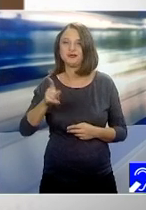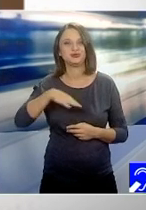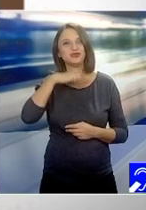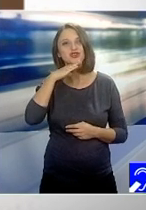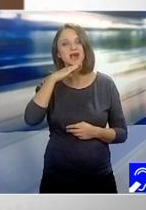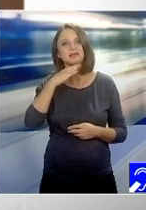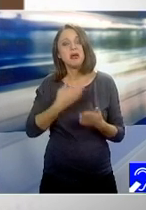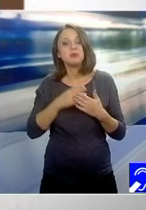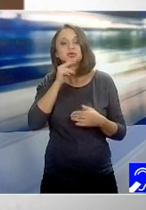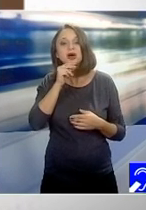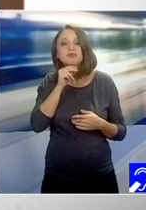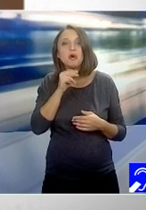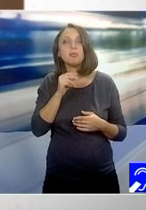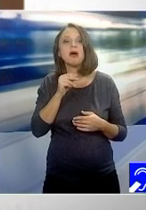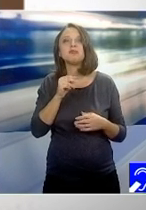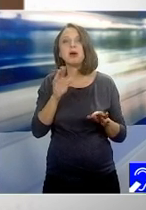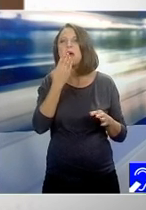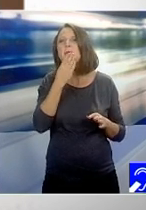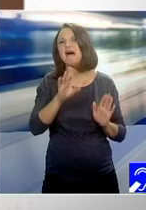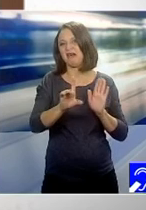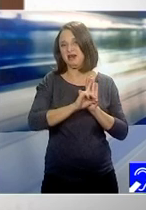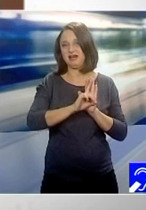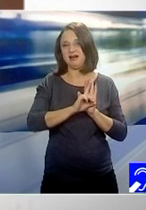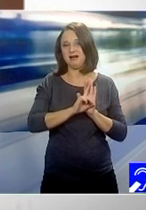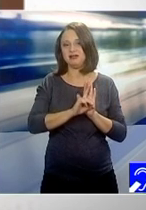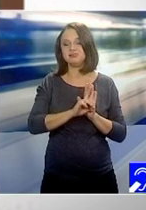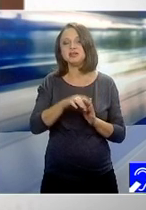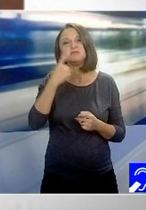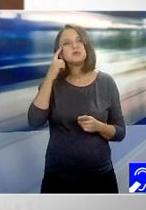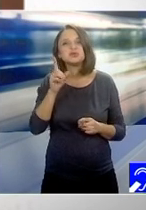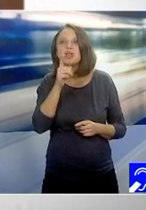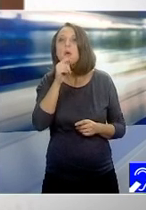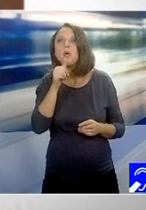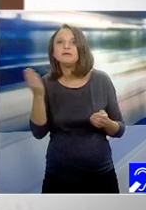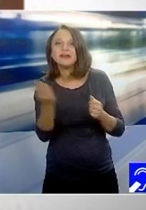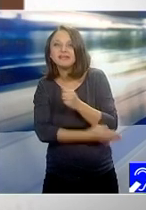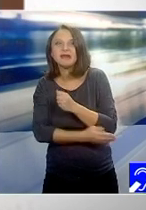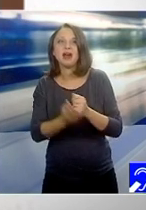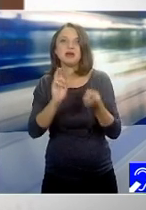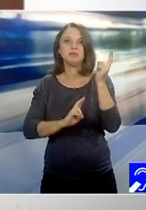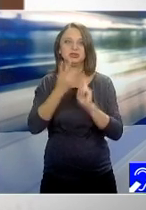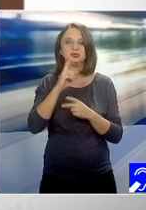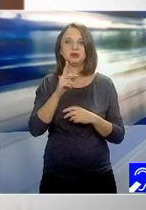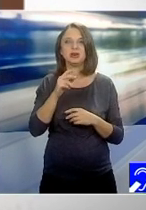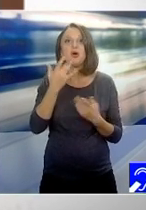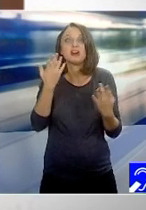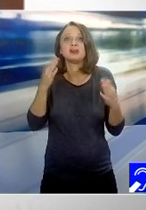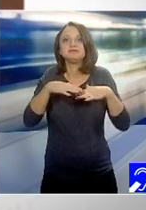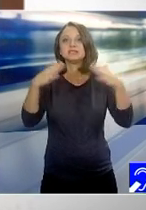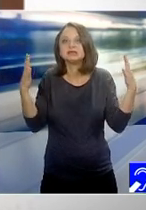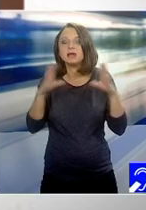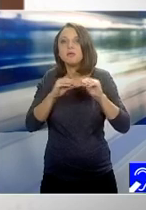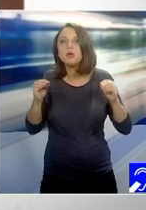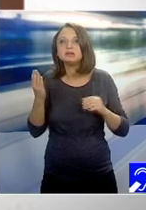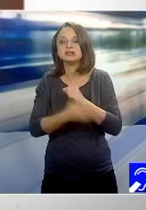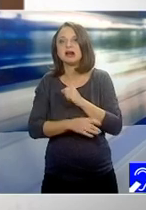că e vorba numai de aparența de legalitate. Cum se taie, de unde se taie, tot ce se întâmplă pe tot lanțul încă este nerezolvat și